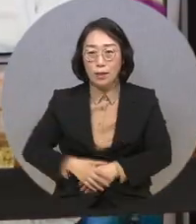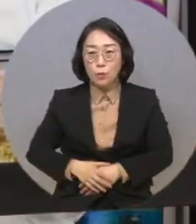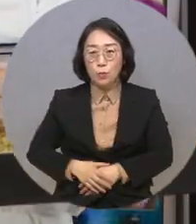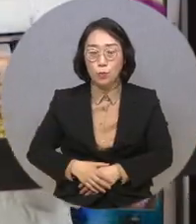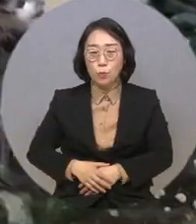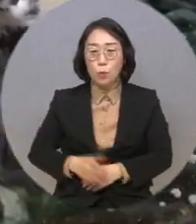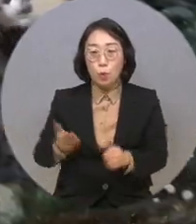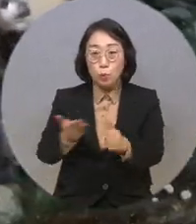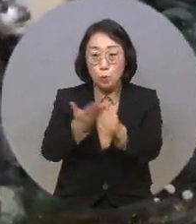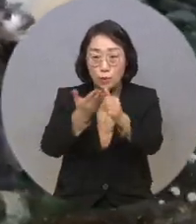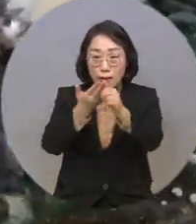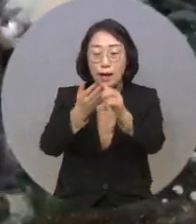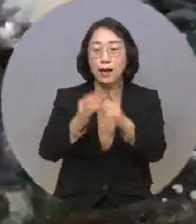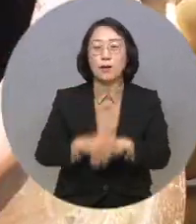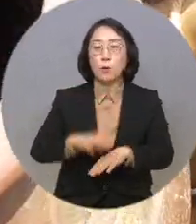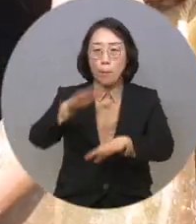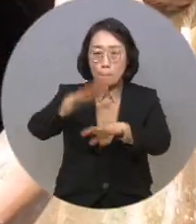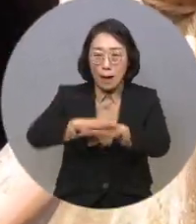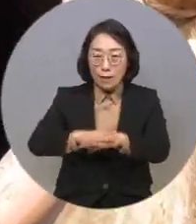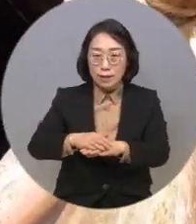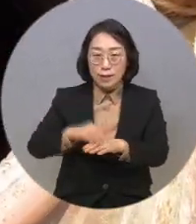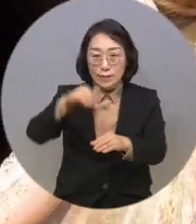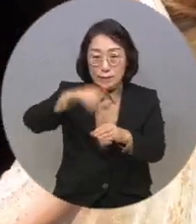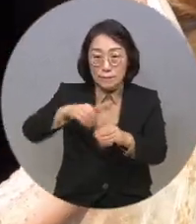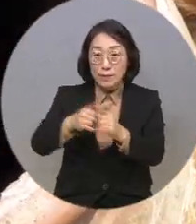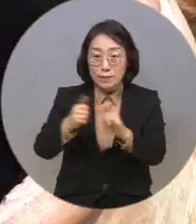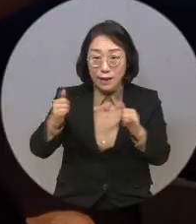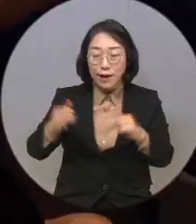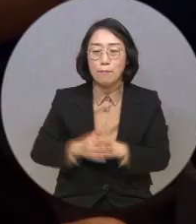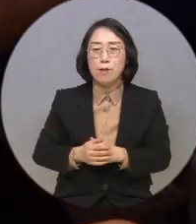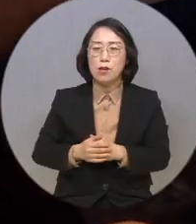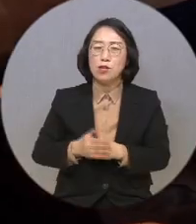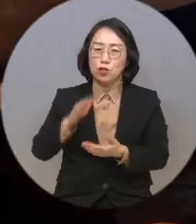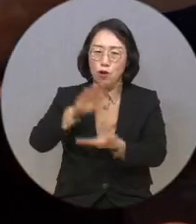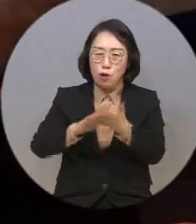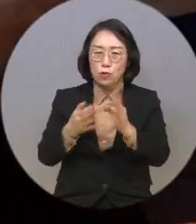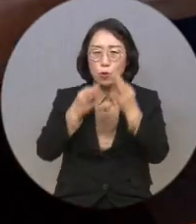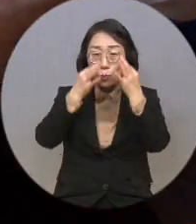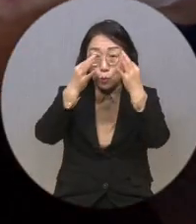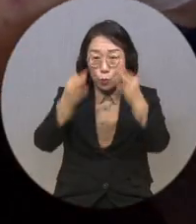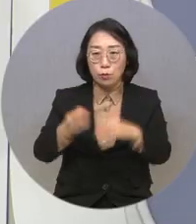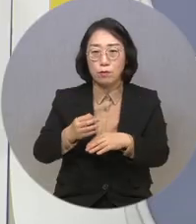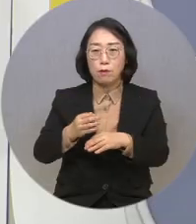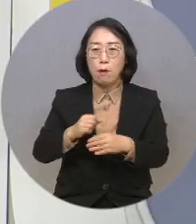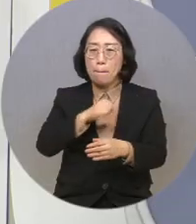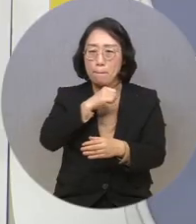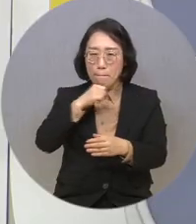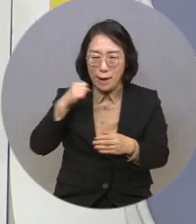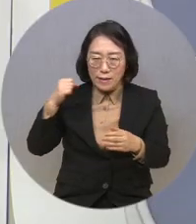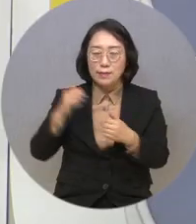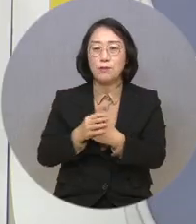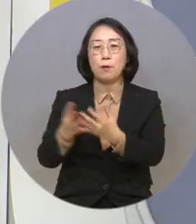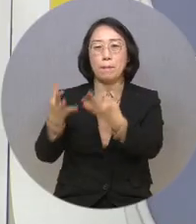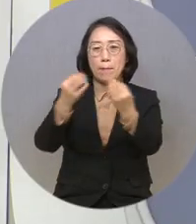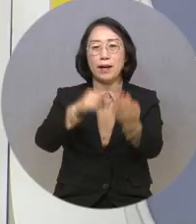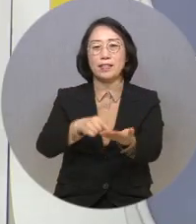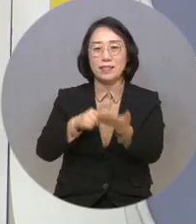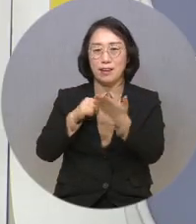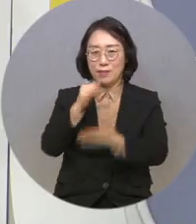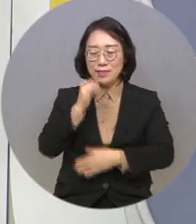농축어업인들이 정성들을 키운 산의 진미가 넘쳐납니다. 맞아요. 제가 그 현장을 또 많이 봤던 사람 중